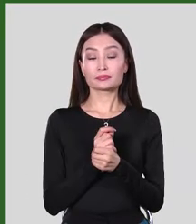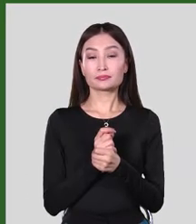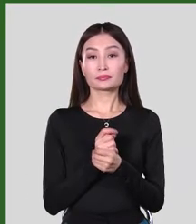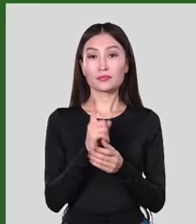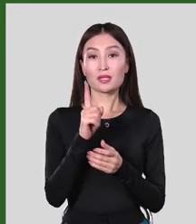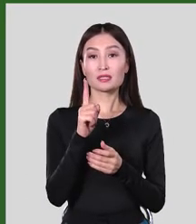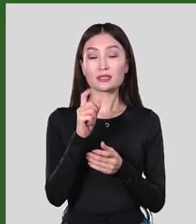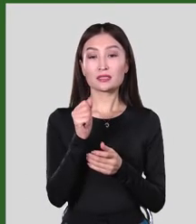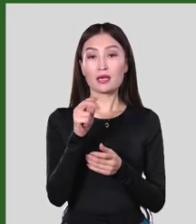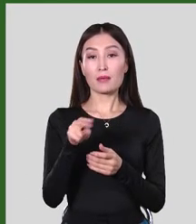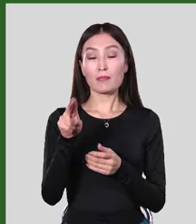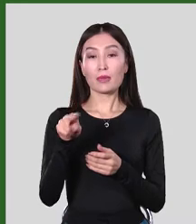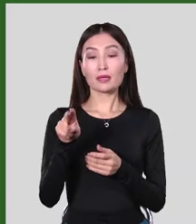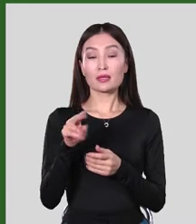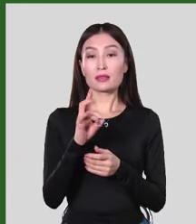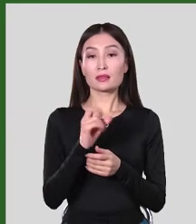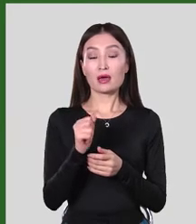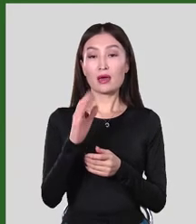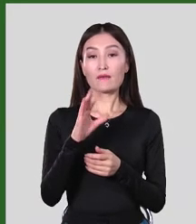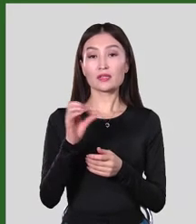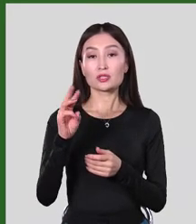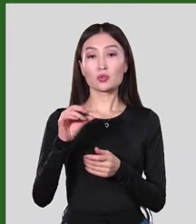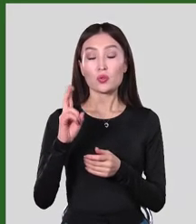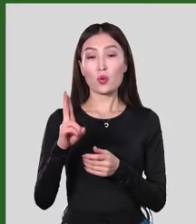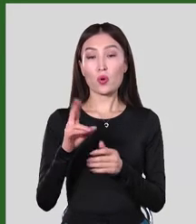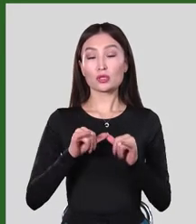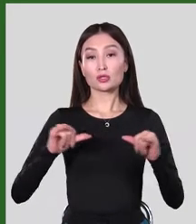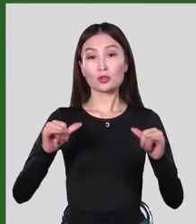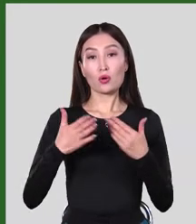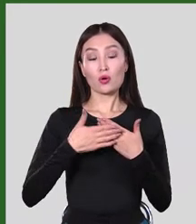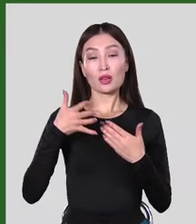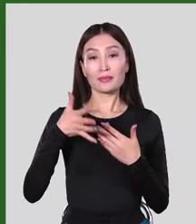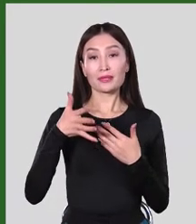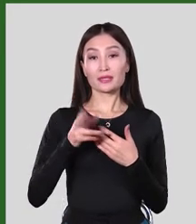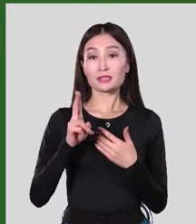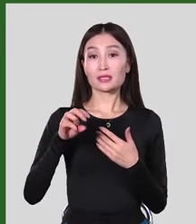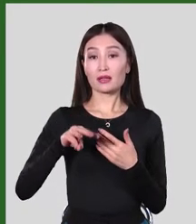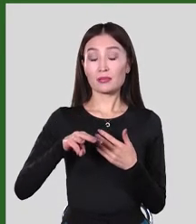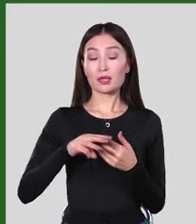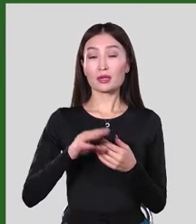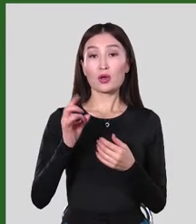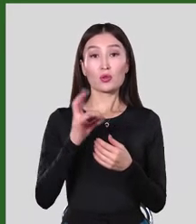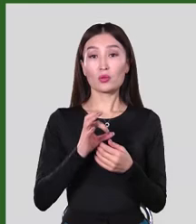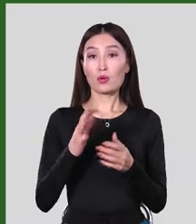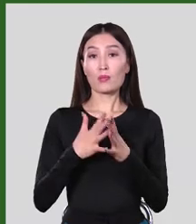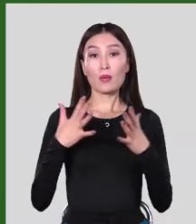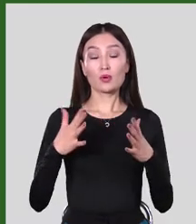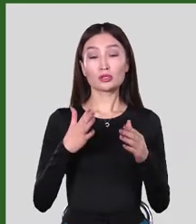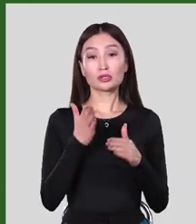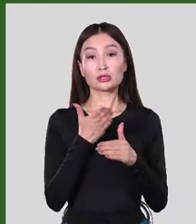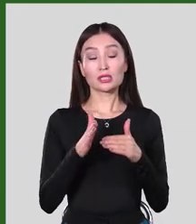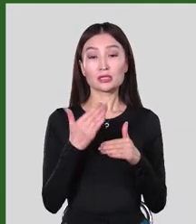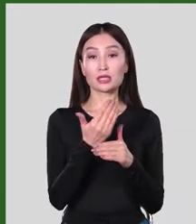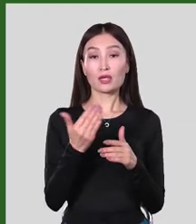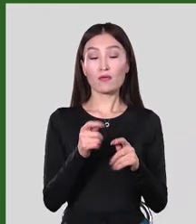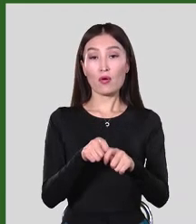С запада на восток в наиболее широкой части около 5000 километров. Однако по большей части